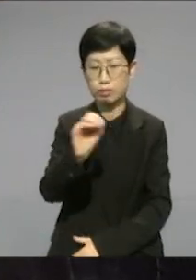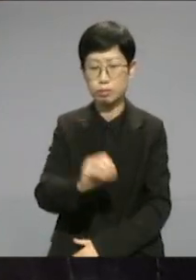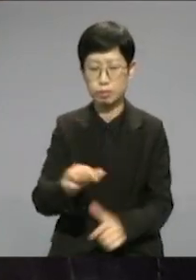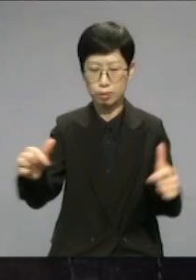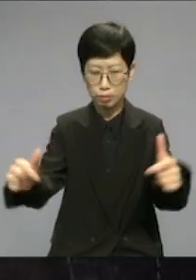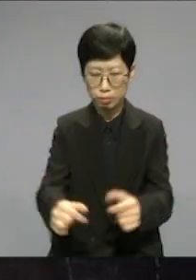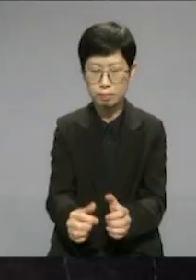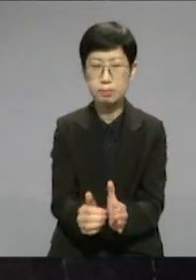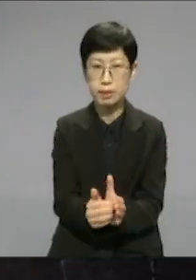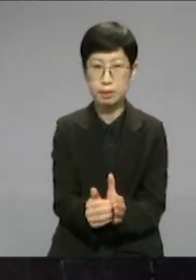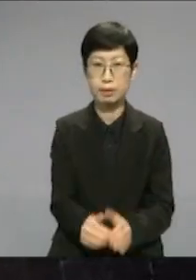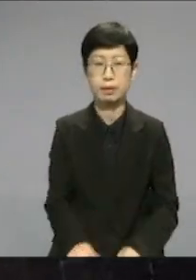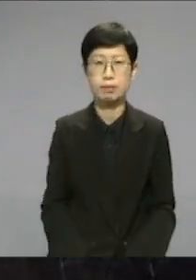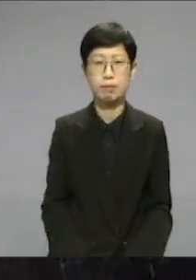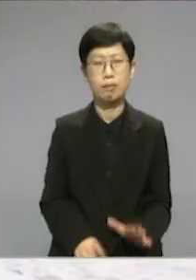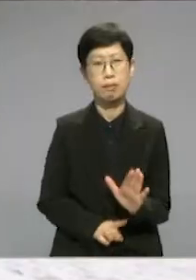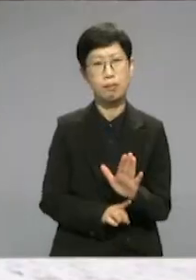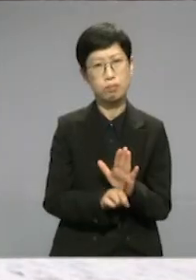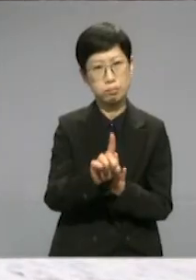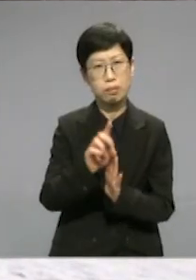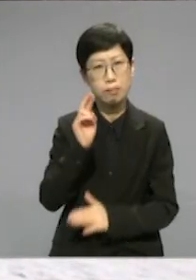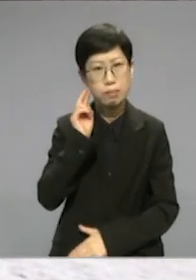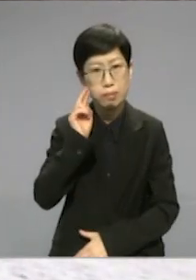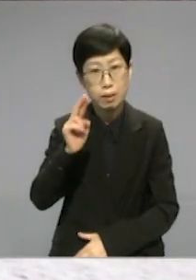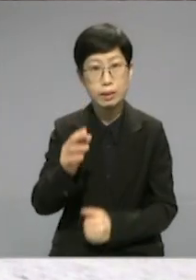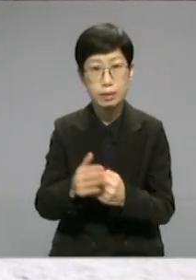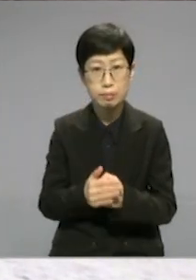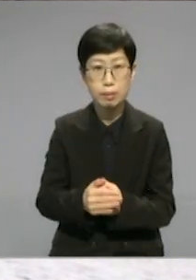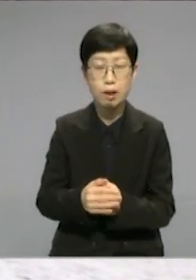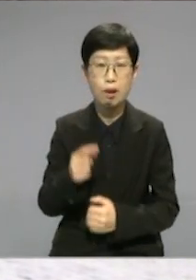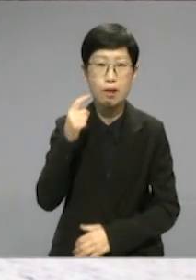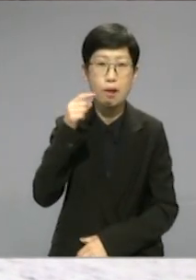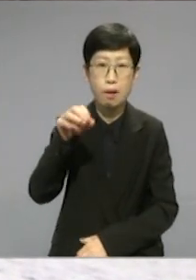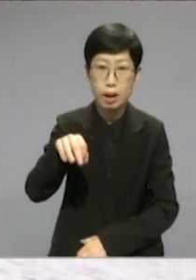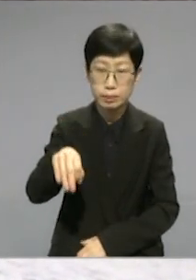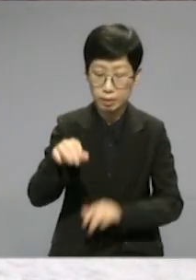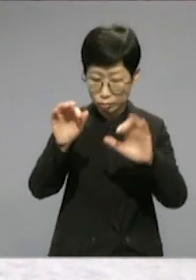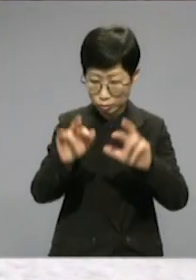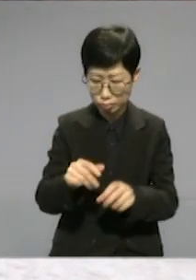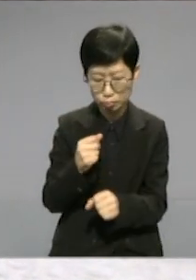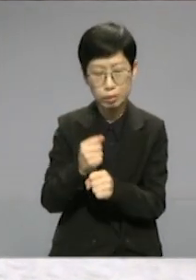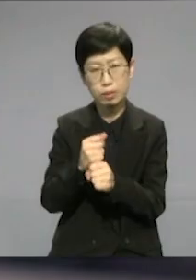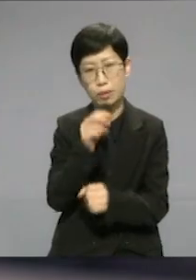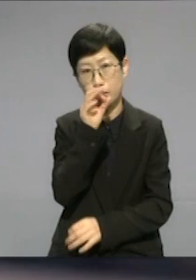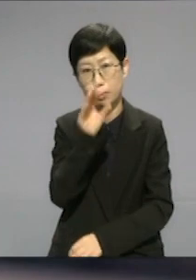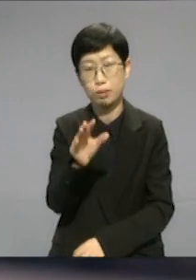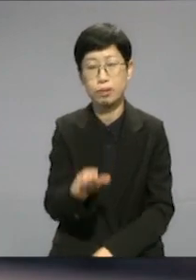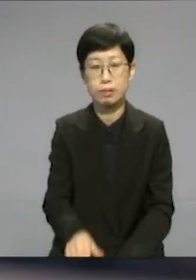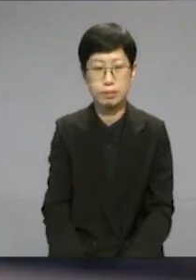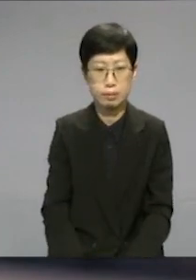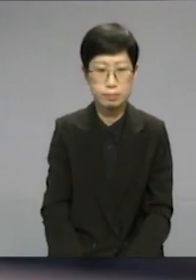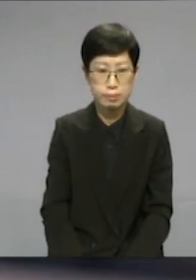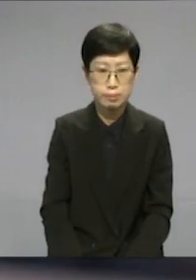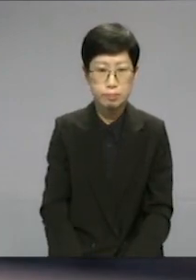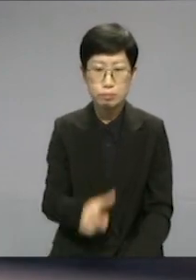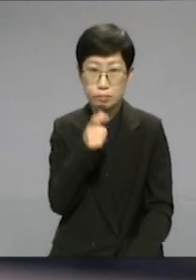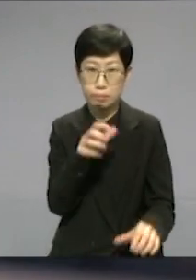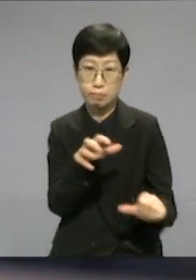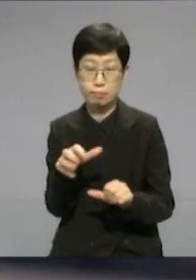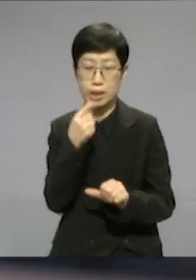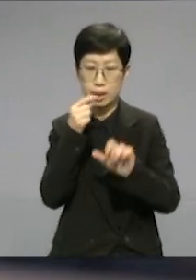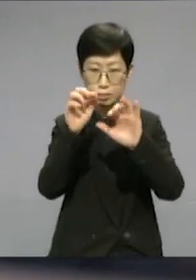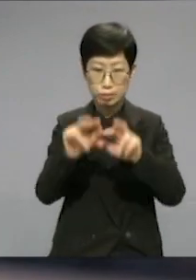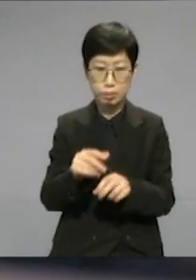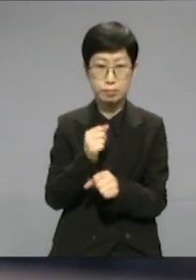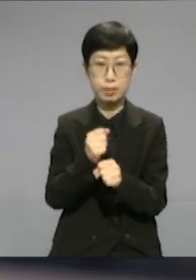적었습니다. 기온이 너무 높다 보니 인공 눈을 만드는 것도 불가능합니다. Trasformare l'acqua